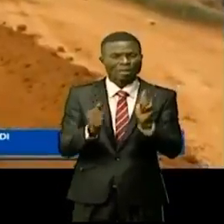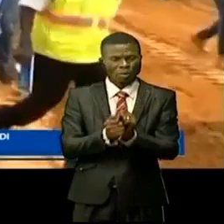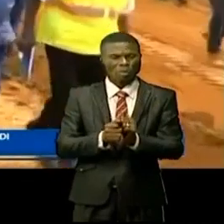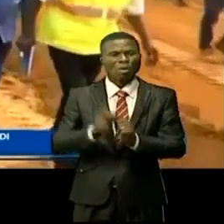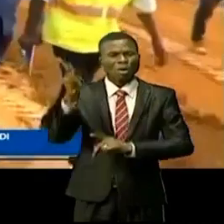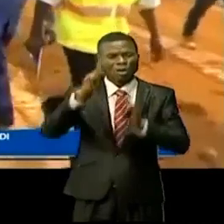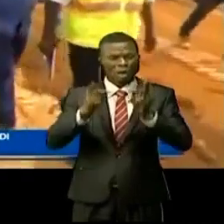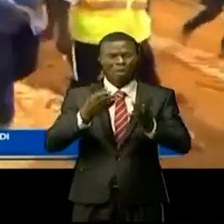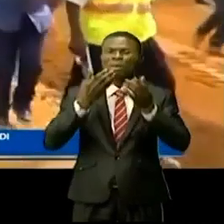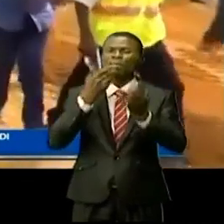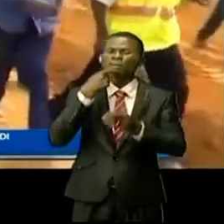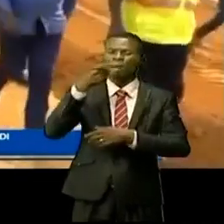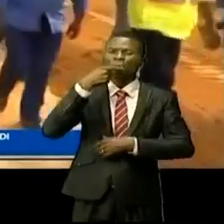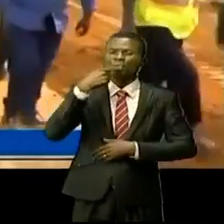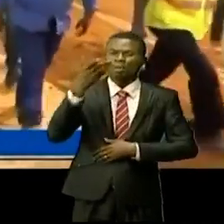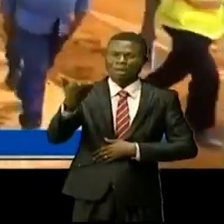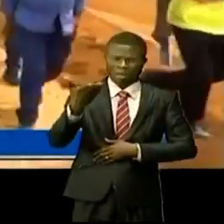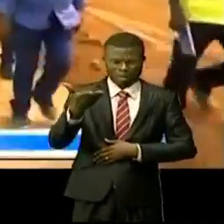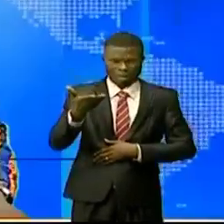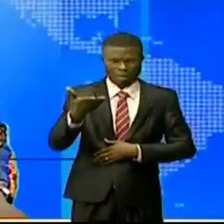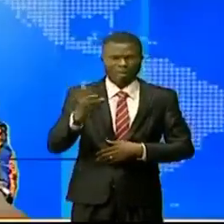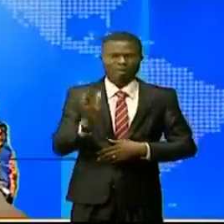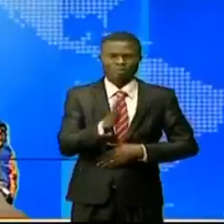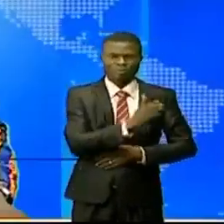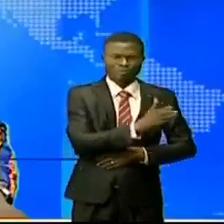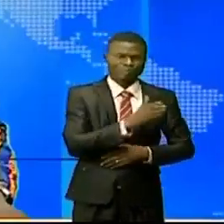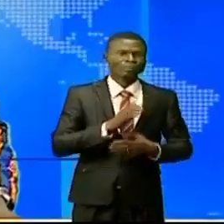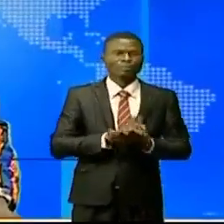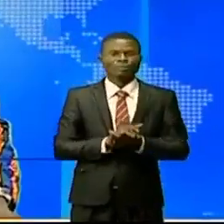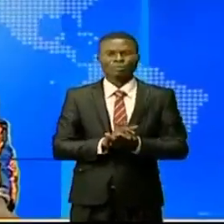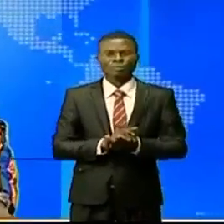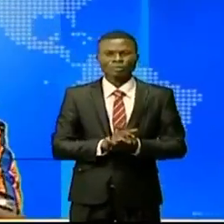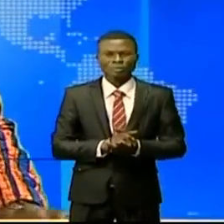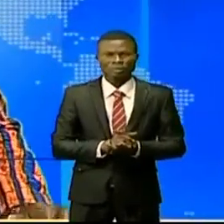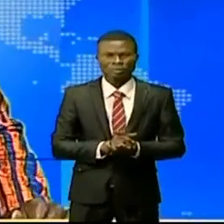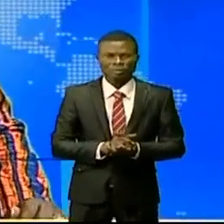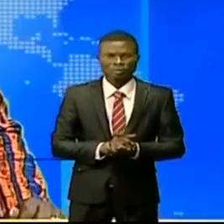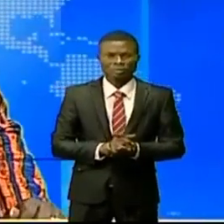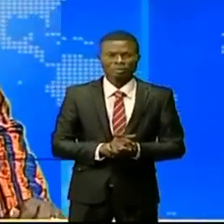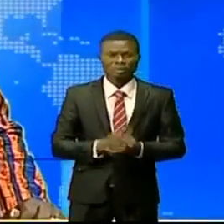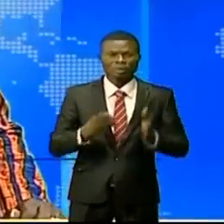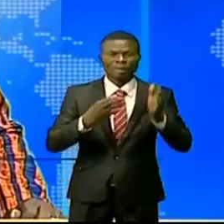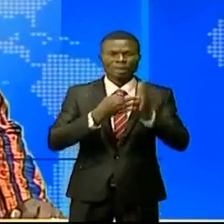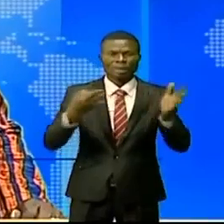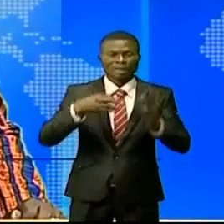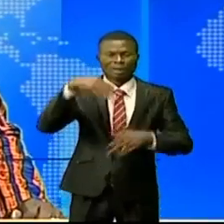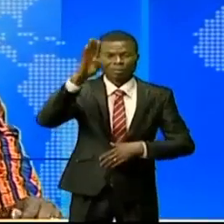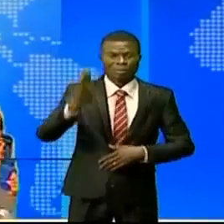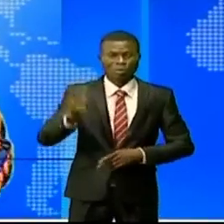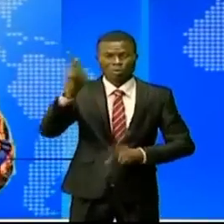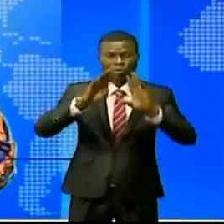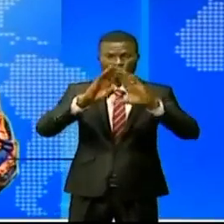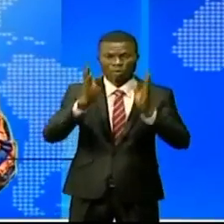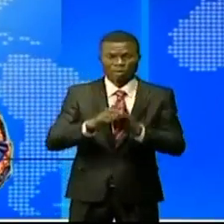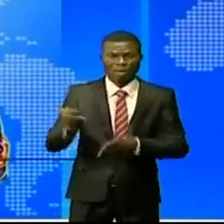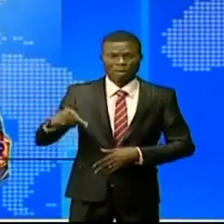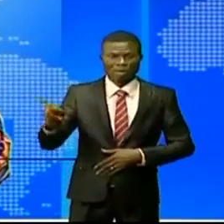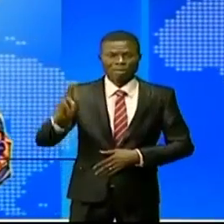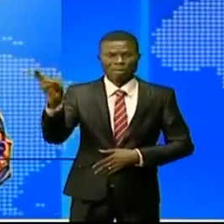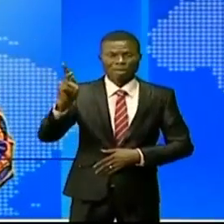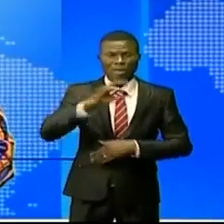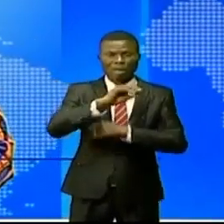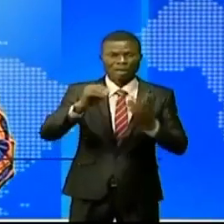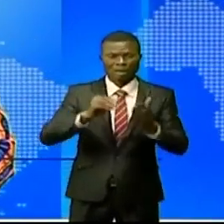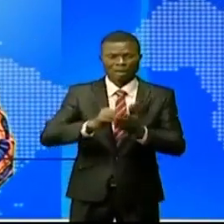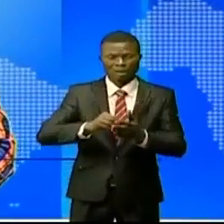autres recommandations de la population. Près de 80% de la population de la province du Kasaï central